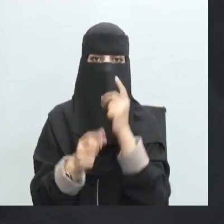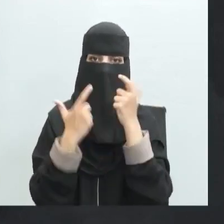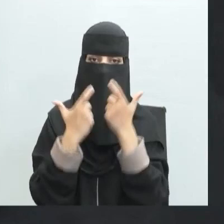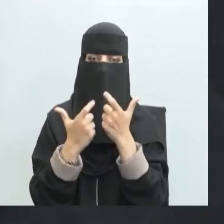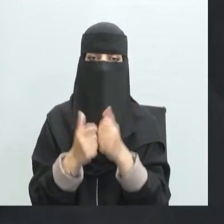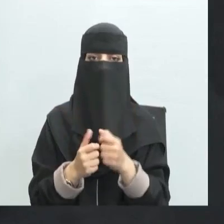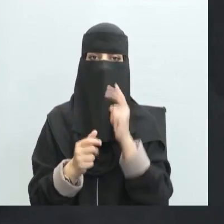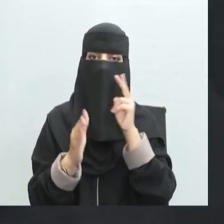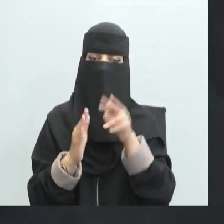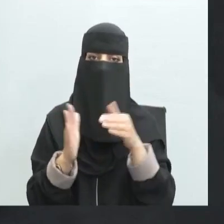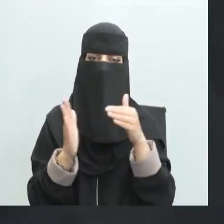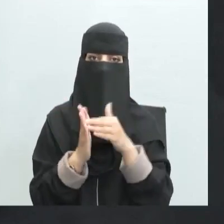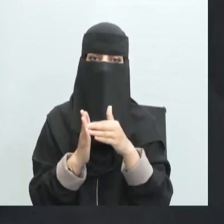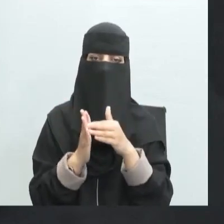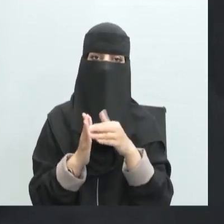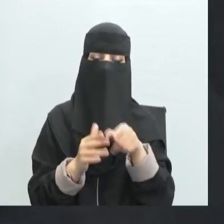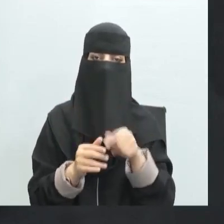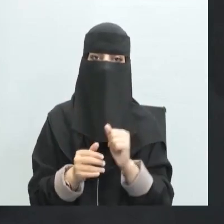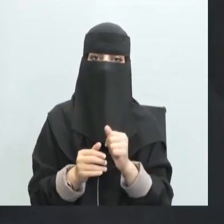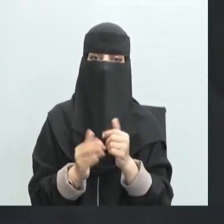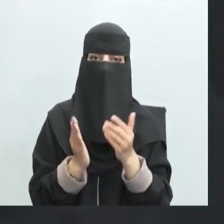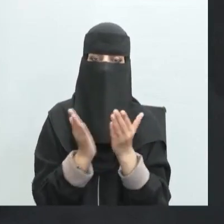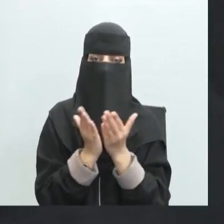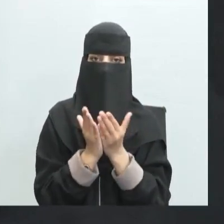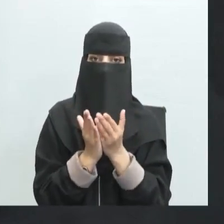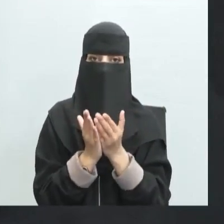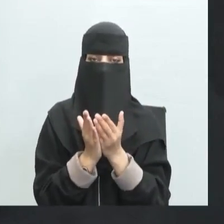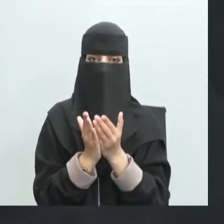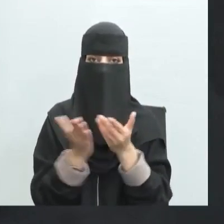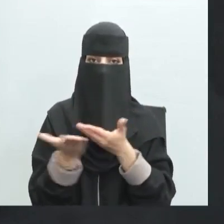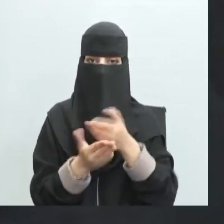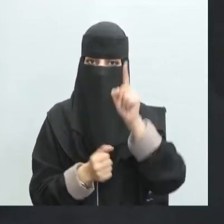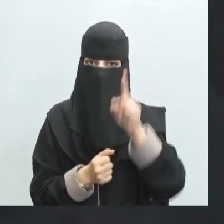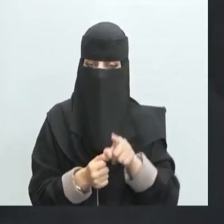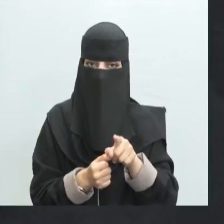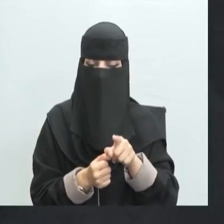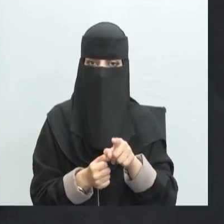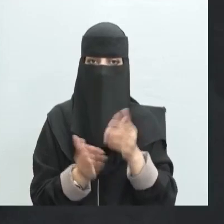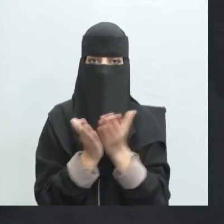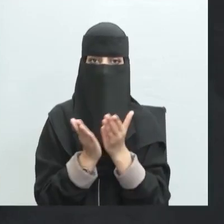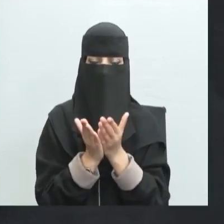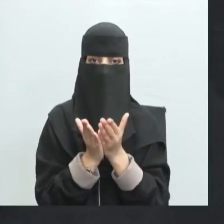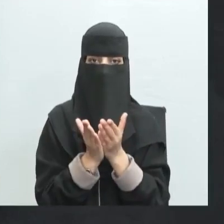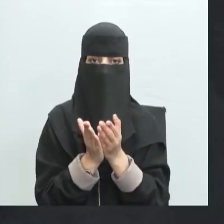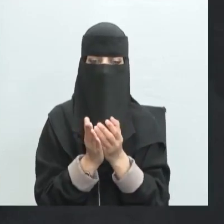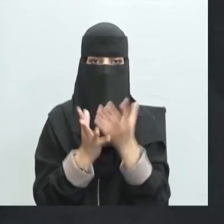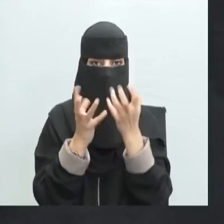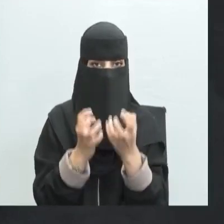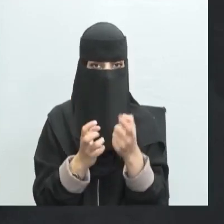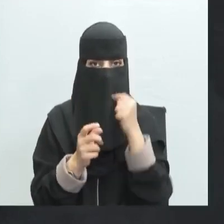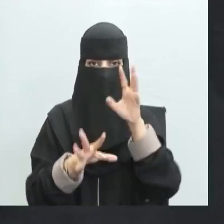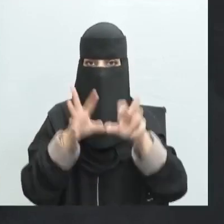بذلك ايها الاخوه الكرام يعني نكون وصلنا الى نهايه المطاف في حديثنا لهذا اليوم في درس الاستقصاء